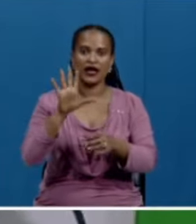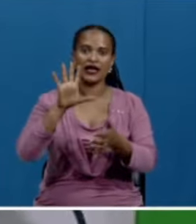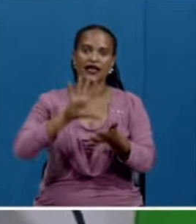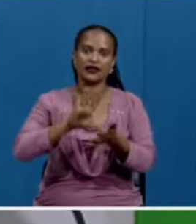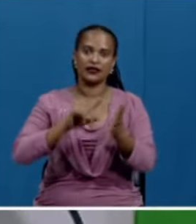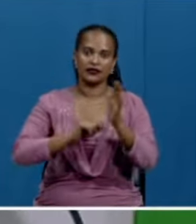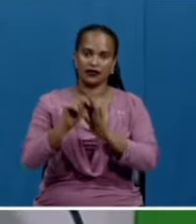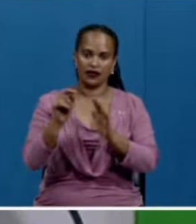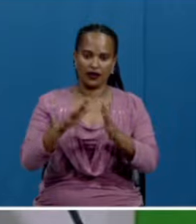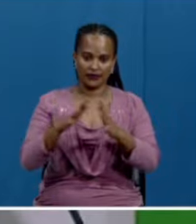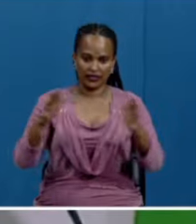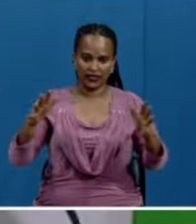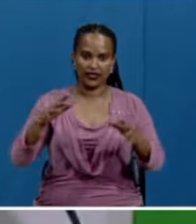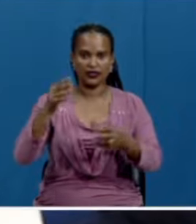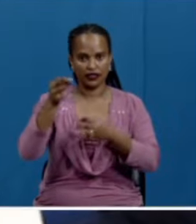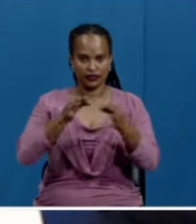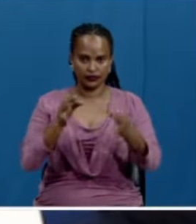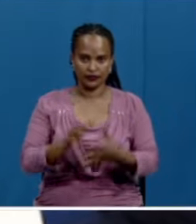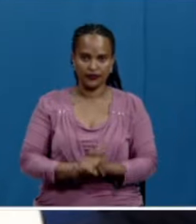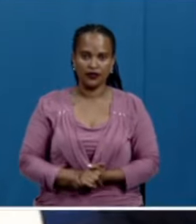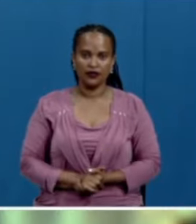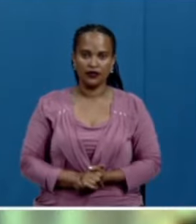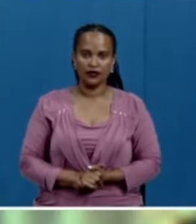ትግራይ ከም ዝዝርጋሕን ገሊፆም።